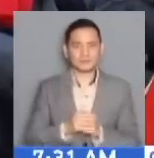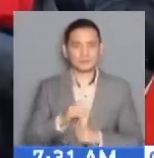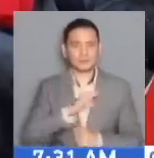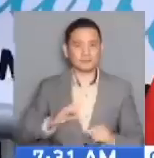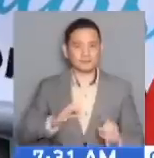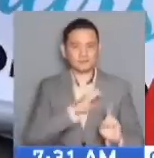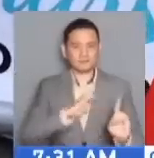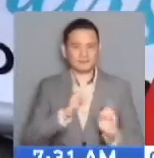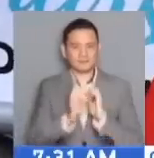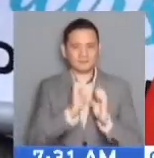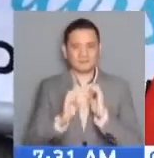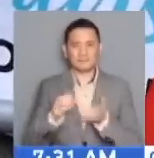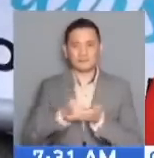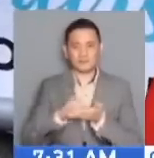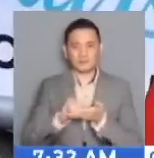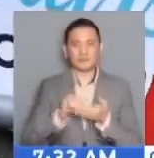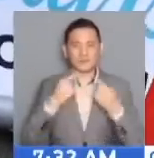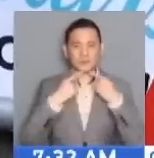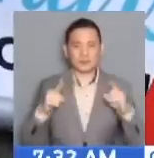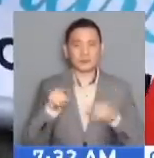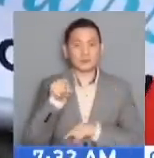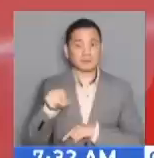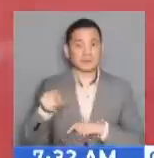agad na mareresolba ang issue.